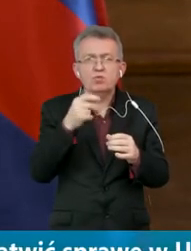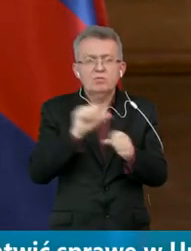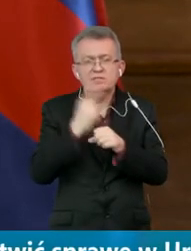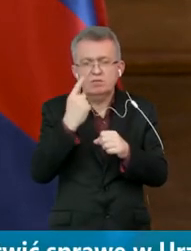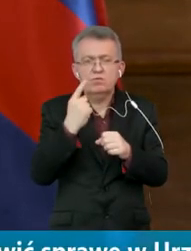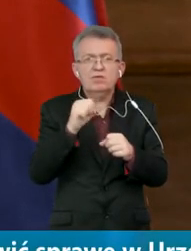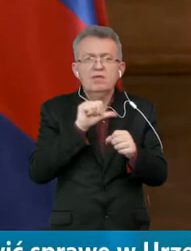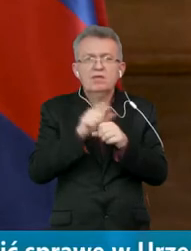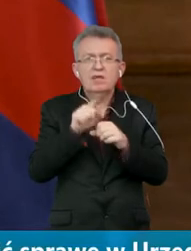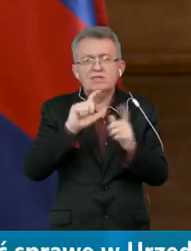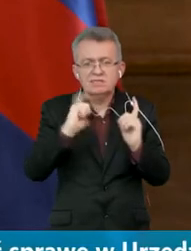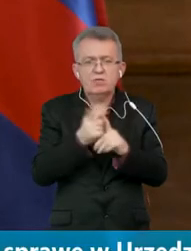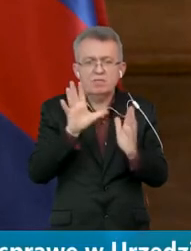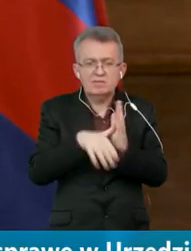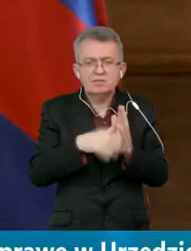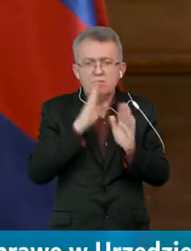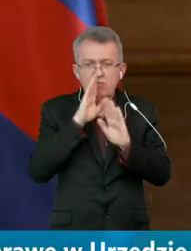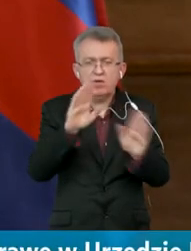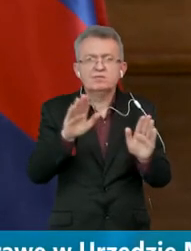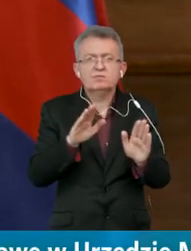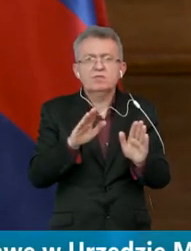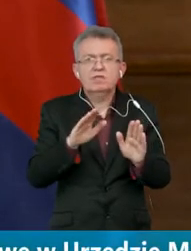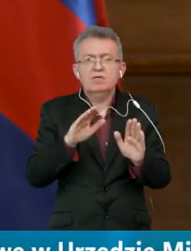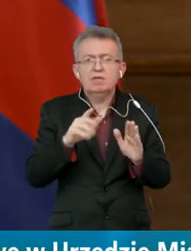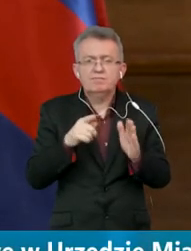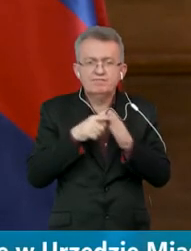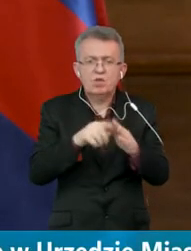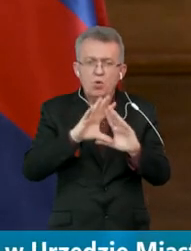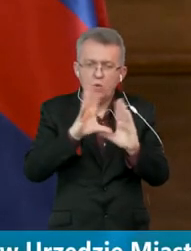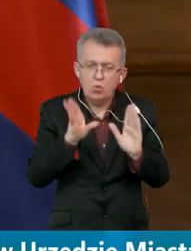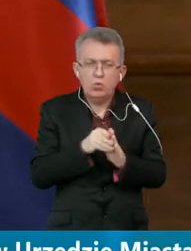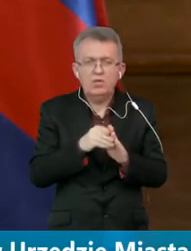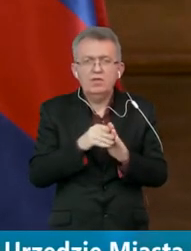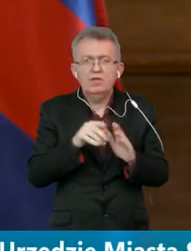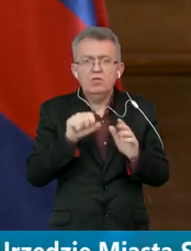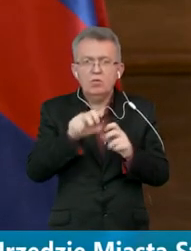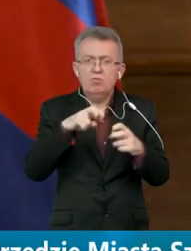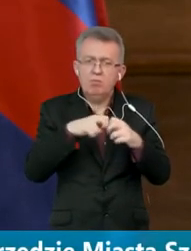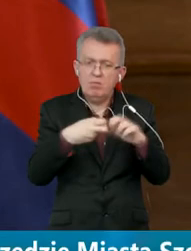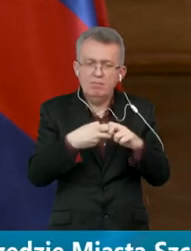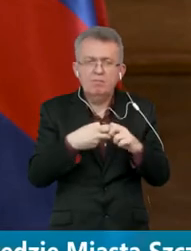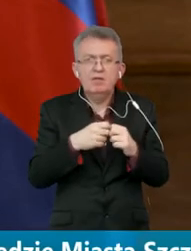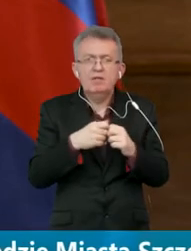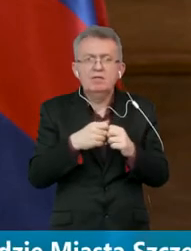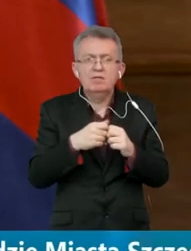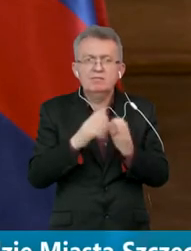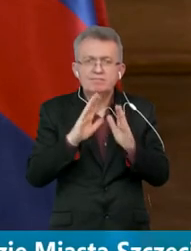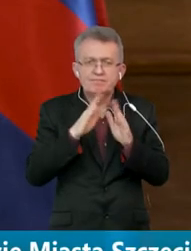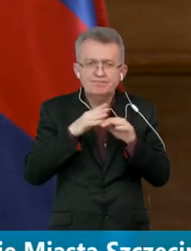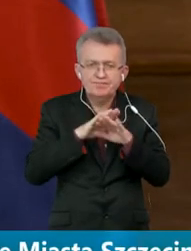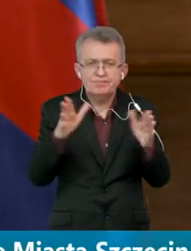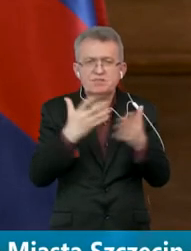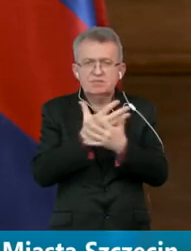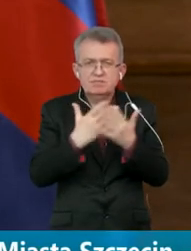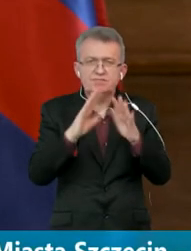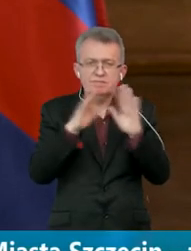całego miasta. Pokazuje pewne takie podejście ogólne do problematyki przestrzeni w Szczecinie.